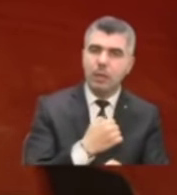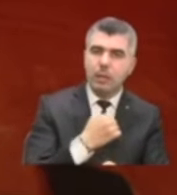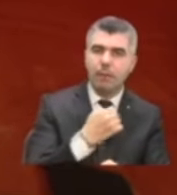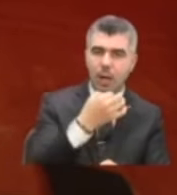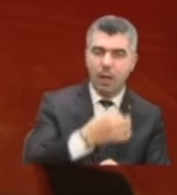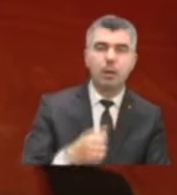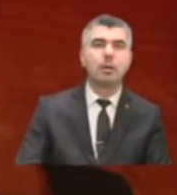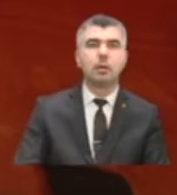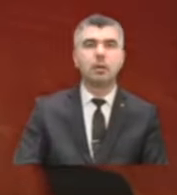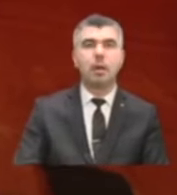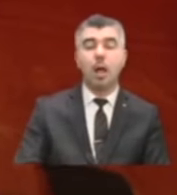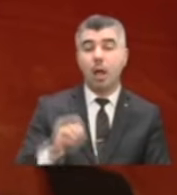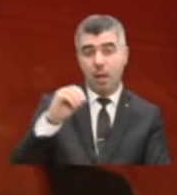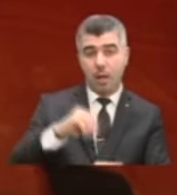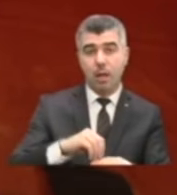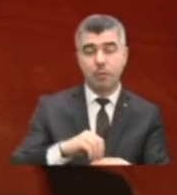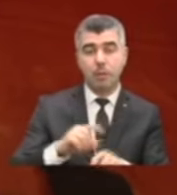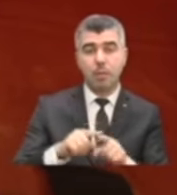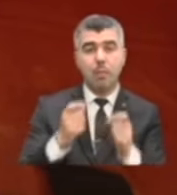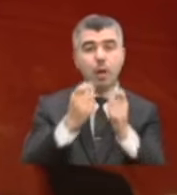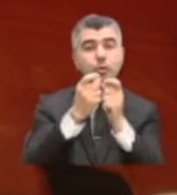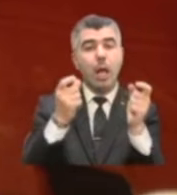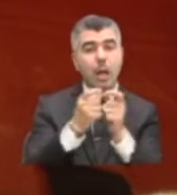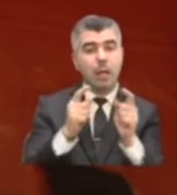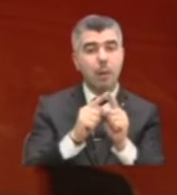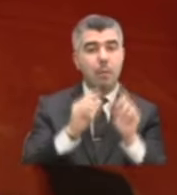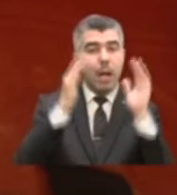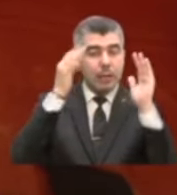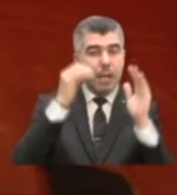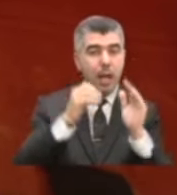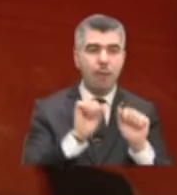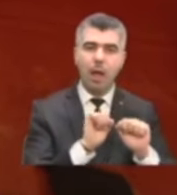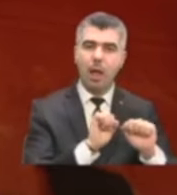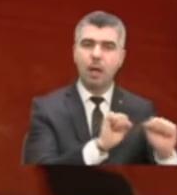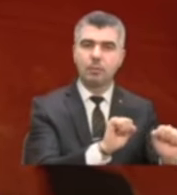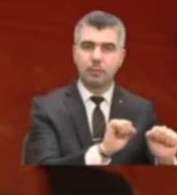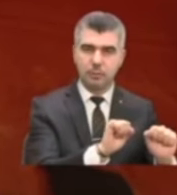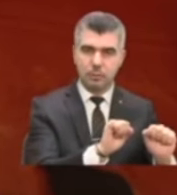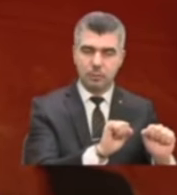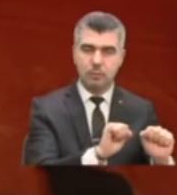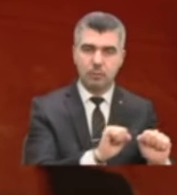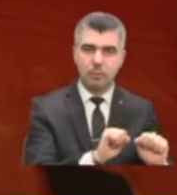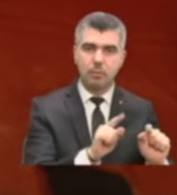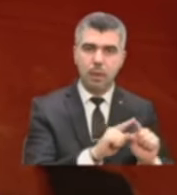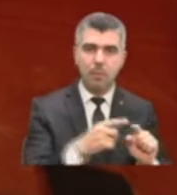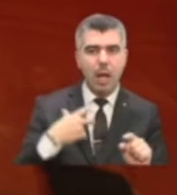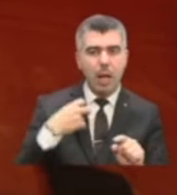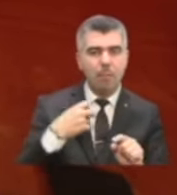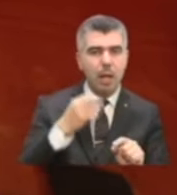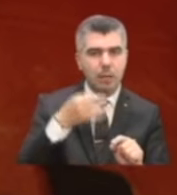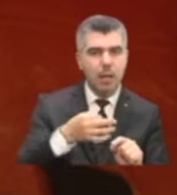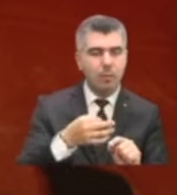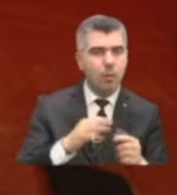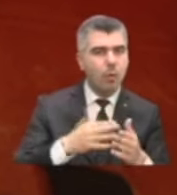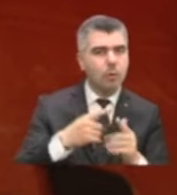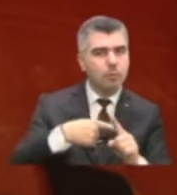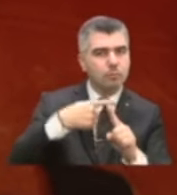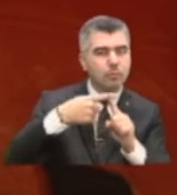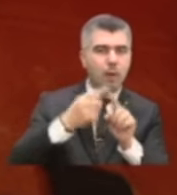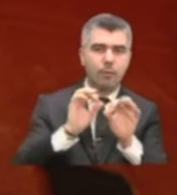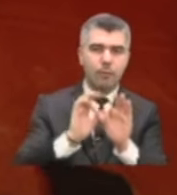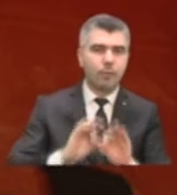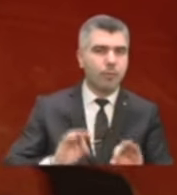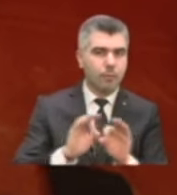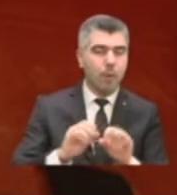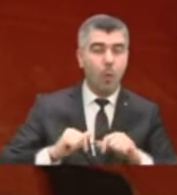والفنانين. كنعتبر كذلك ان المقاوله الثقافيه لها خصوصيه ولان دورها يتعدى الربح المادي، ومن هذا المنطلق كتشتغل الوزاره على